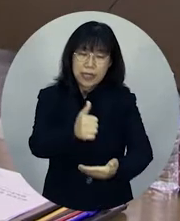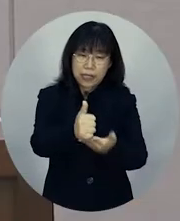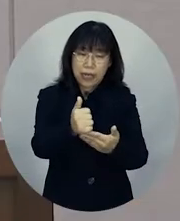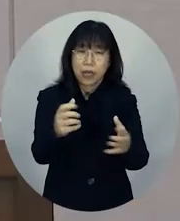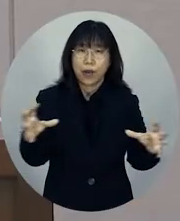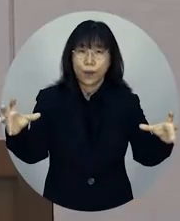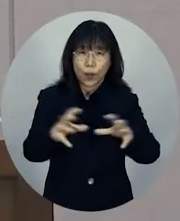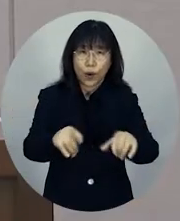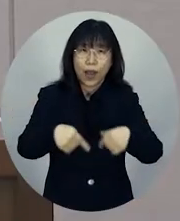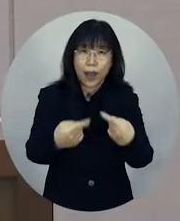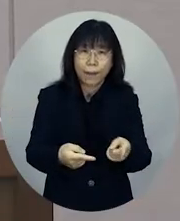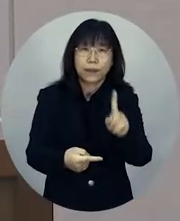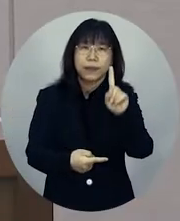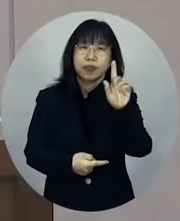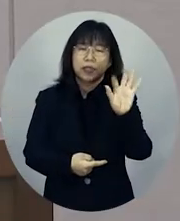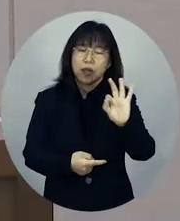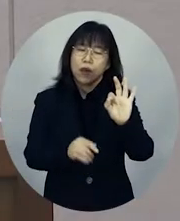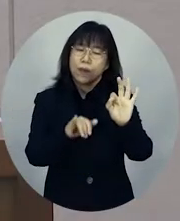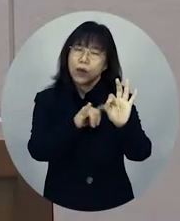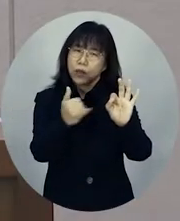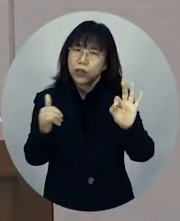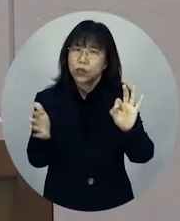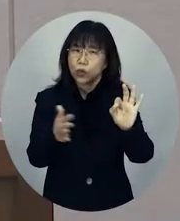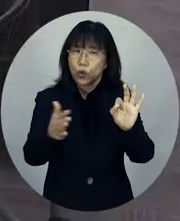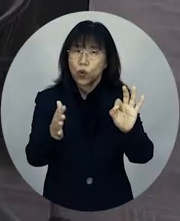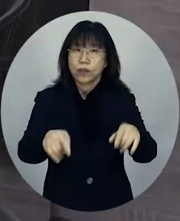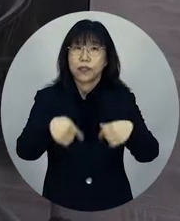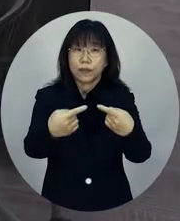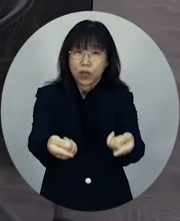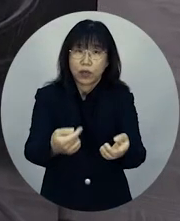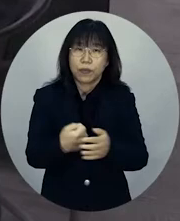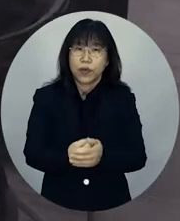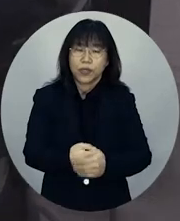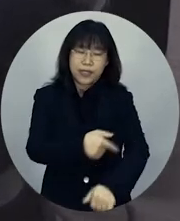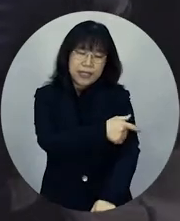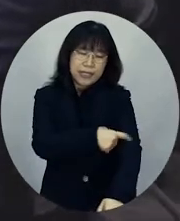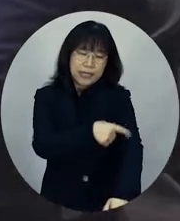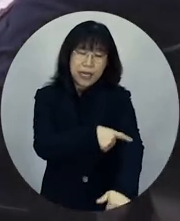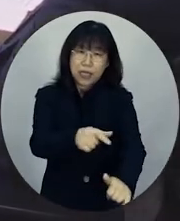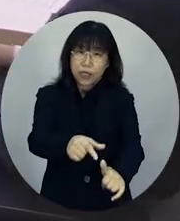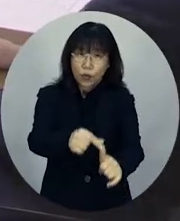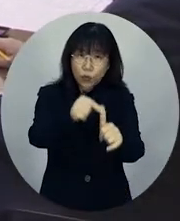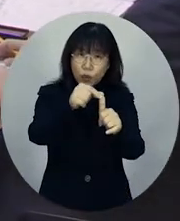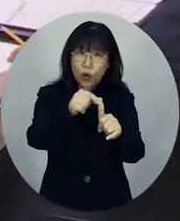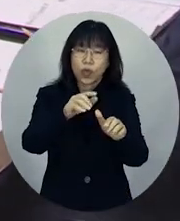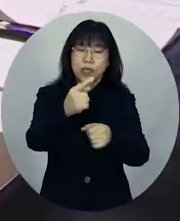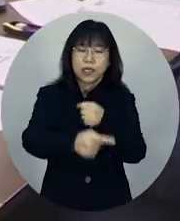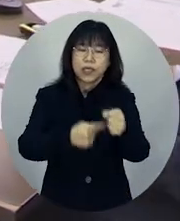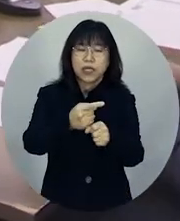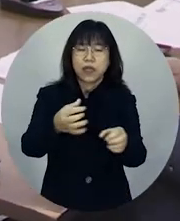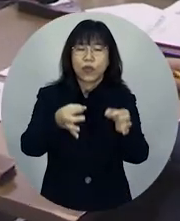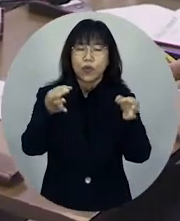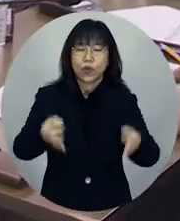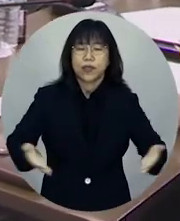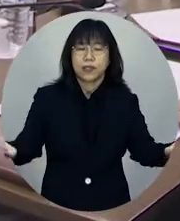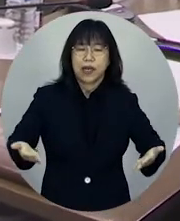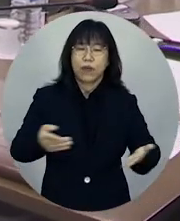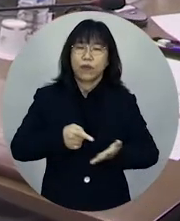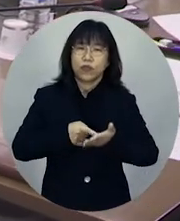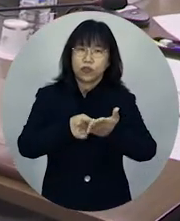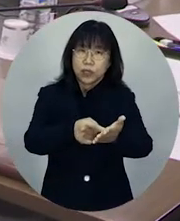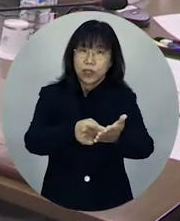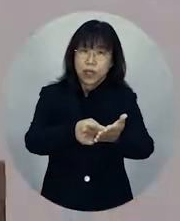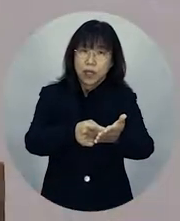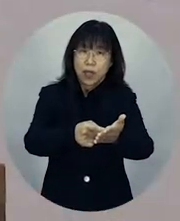10여명이 참석했습니다 회의에서는 먼저 2023년 이사 선임의 건을 비롯해 올 한 해